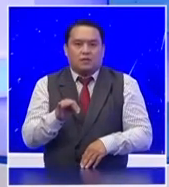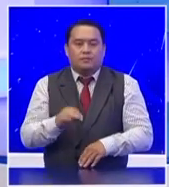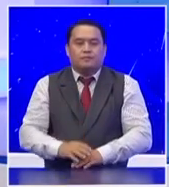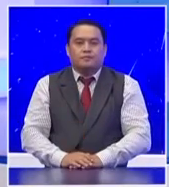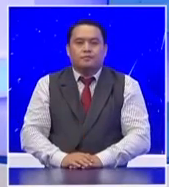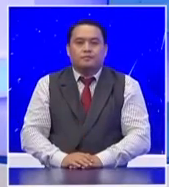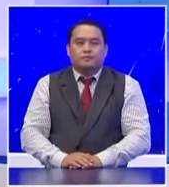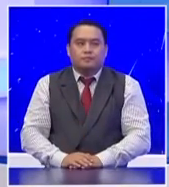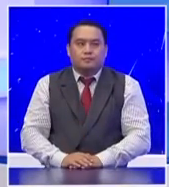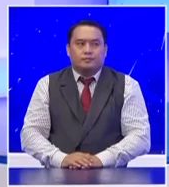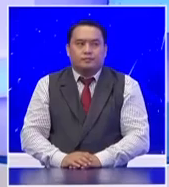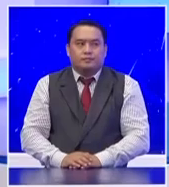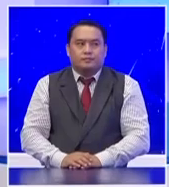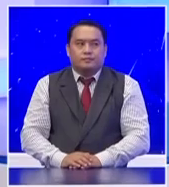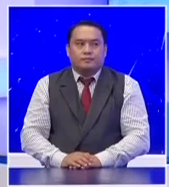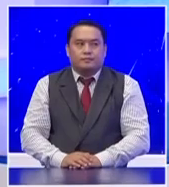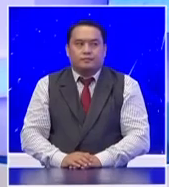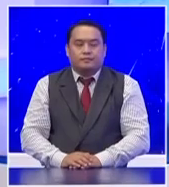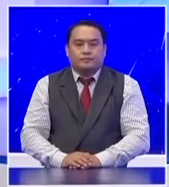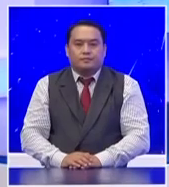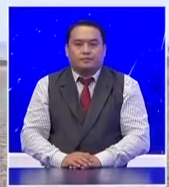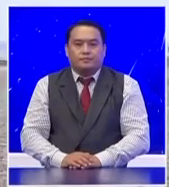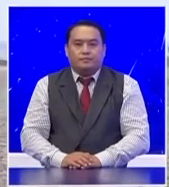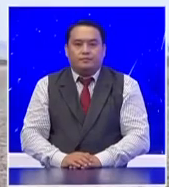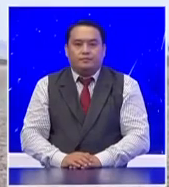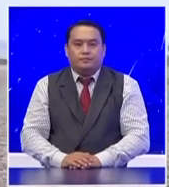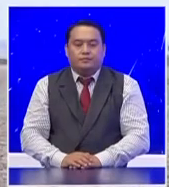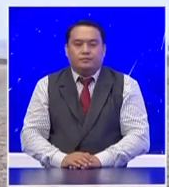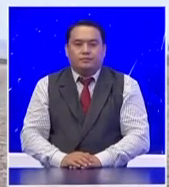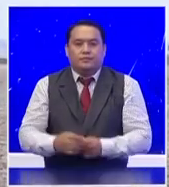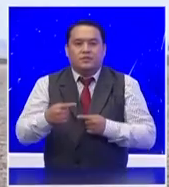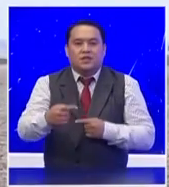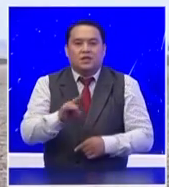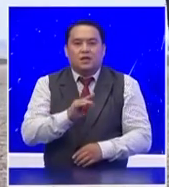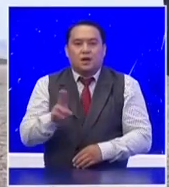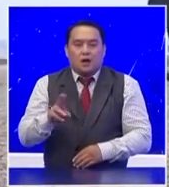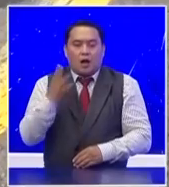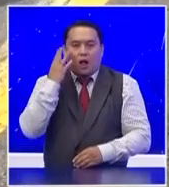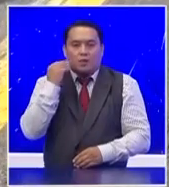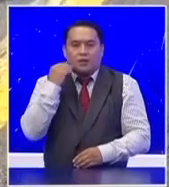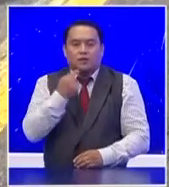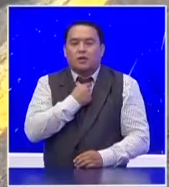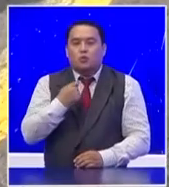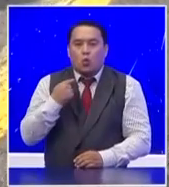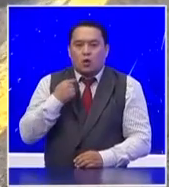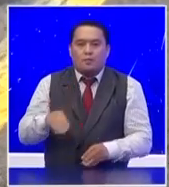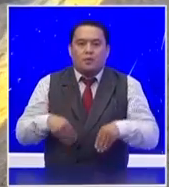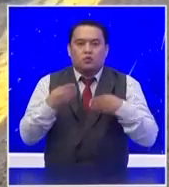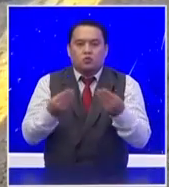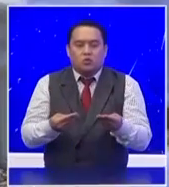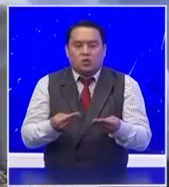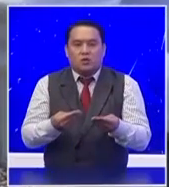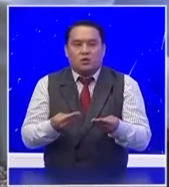Лепсе-Актогай. О результатах расскажет Дамир Анитов. Отрезок республиканской трассы между Алматы и Талдыкурганом был сдан в